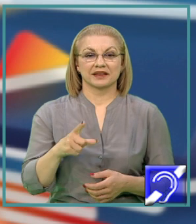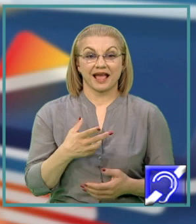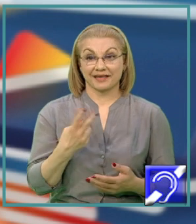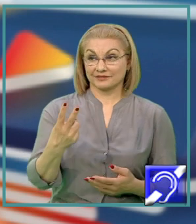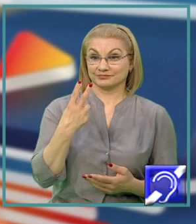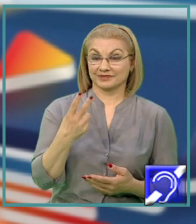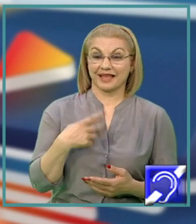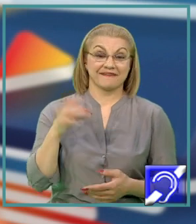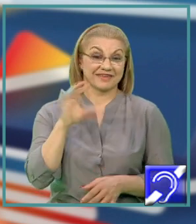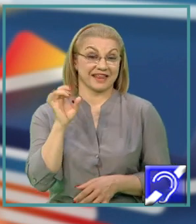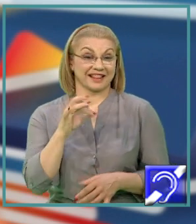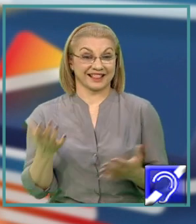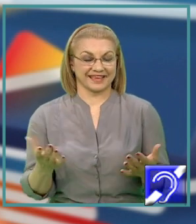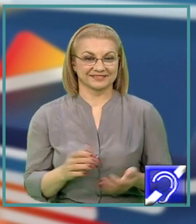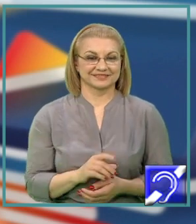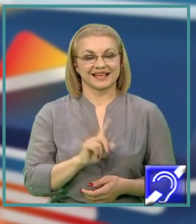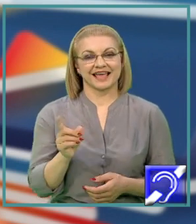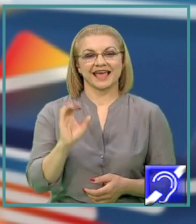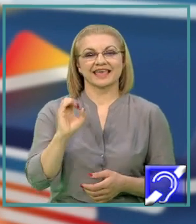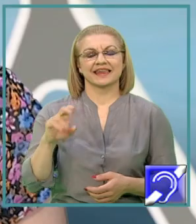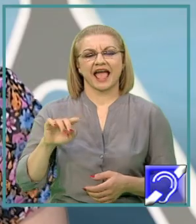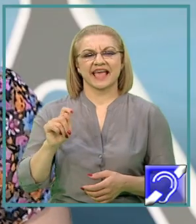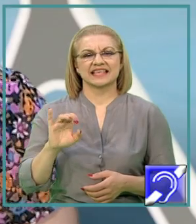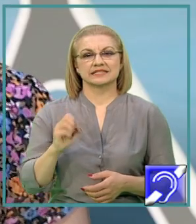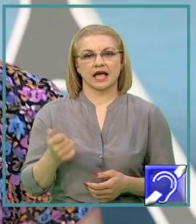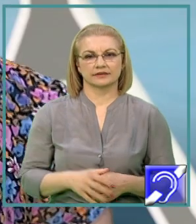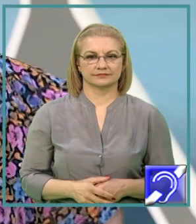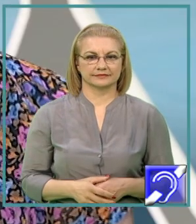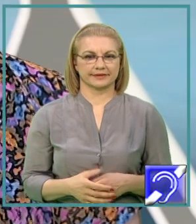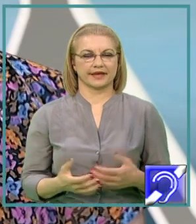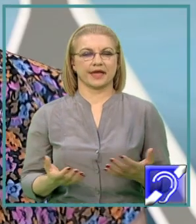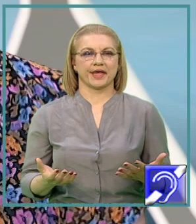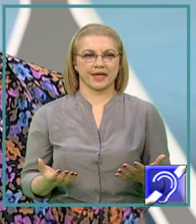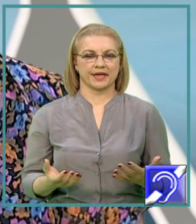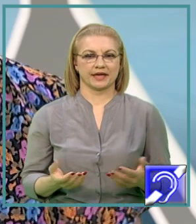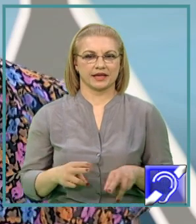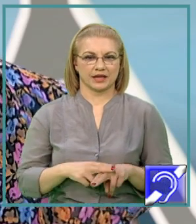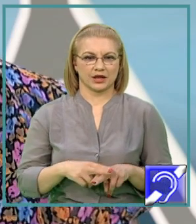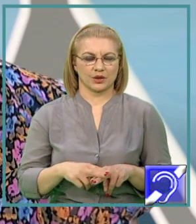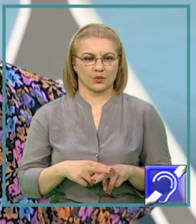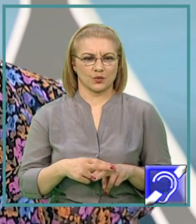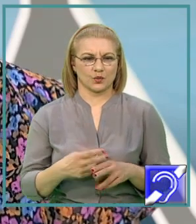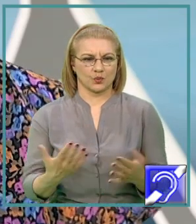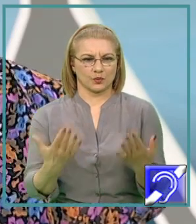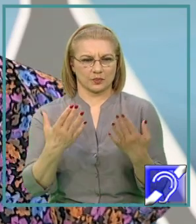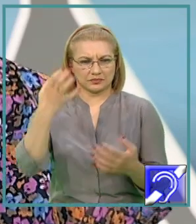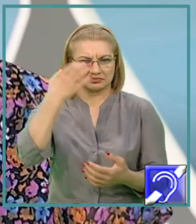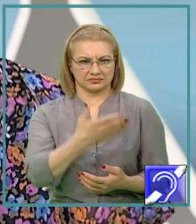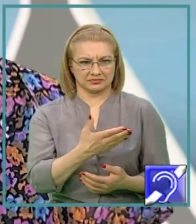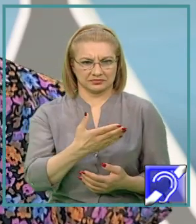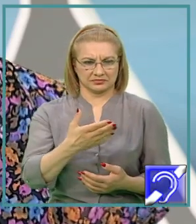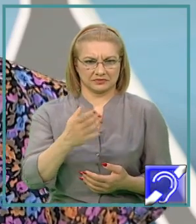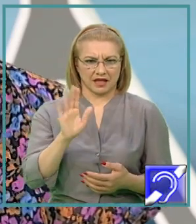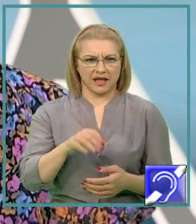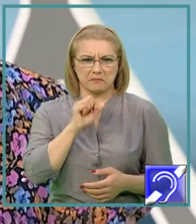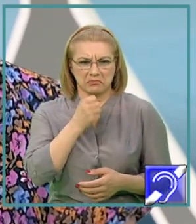Verde, verde. Chiriachița. E, cum îți vine om bătrân cu o casă